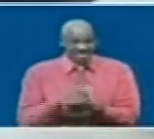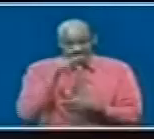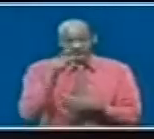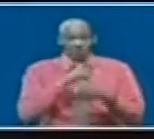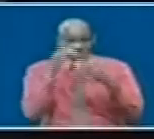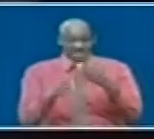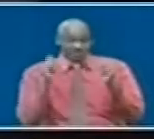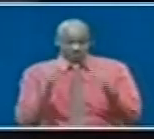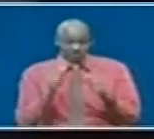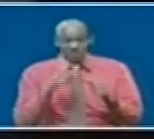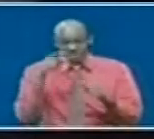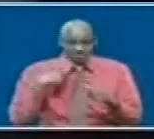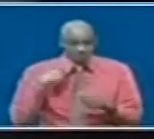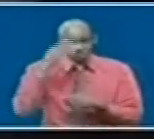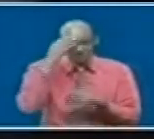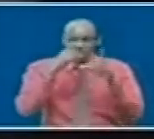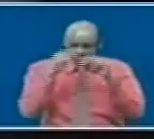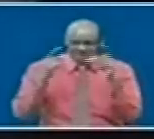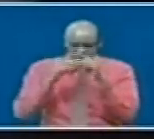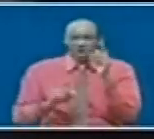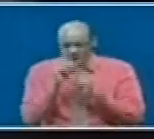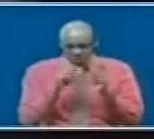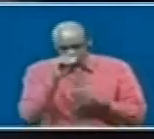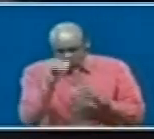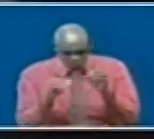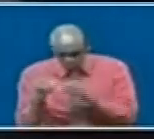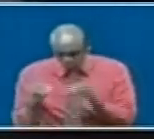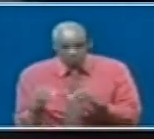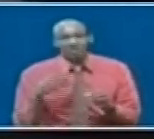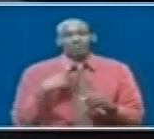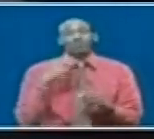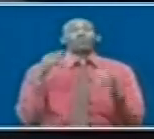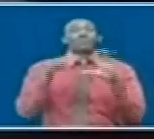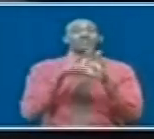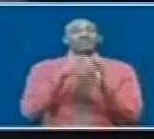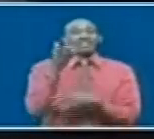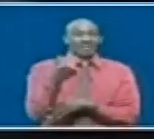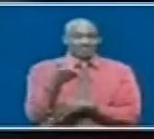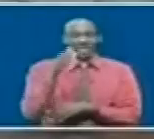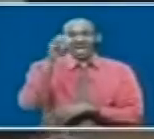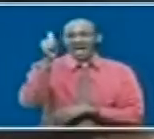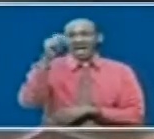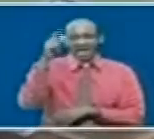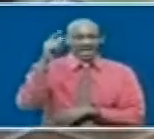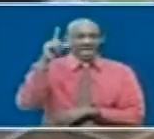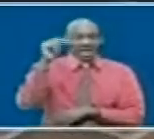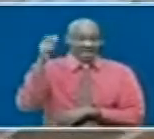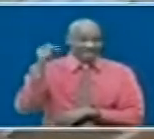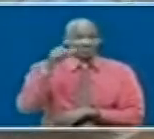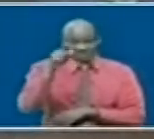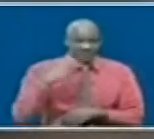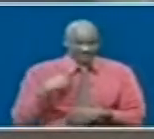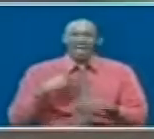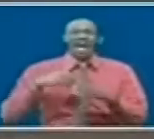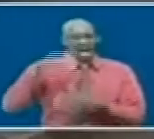wikendi, wachezaji Scrabble 49 walishiriki kutoka kote nchini. Alan Oyendo kutoka Nairobi alitamba katika kitengo cha